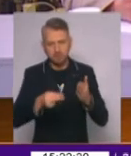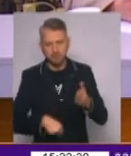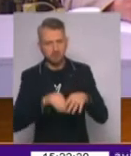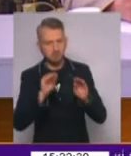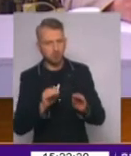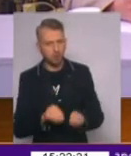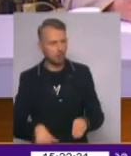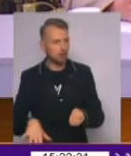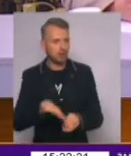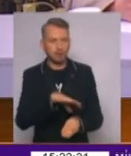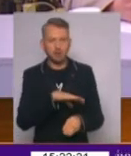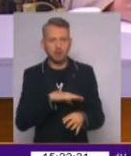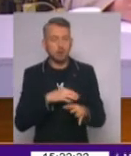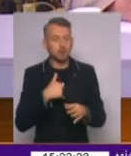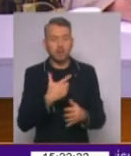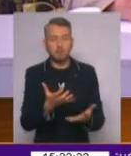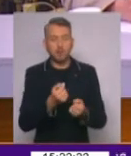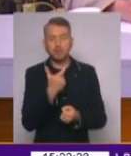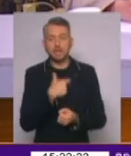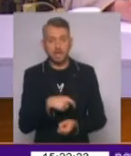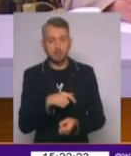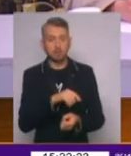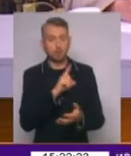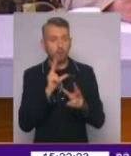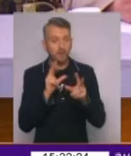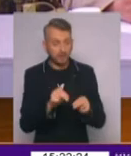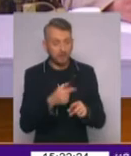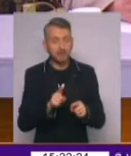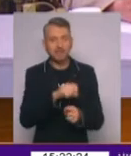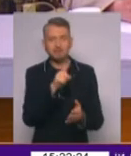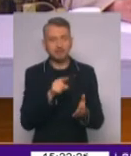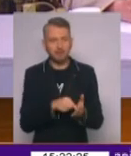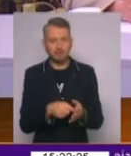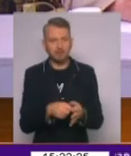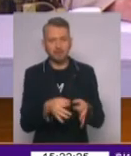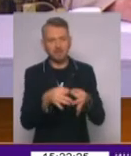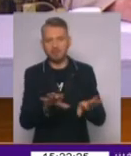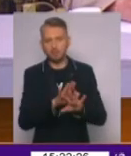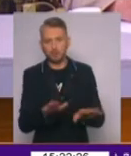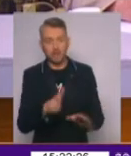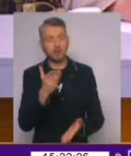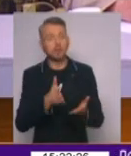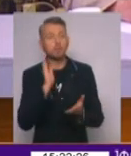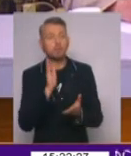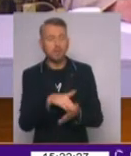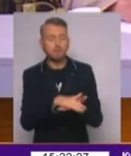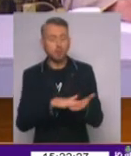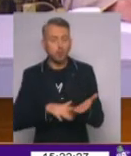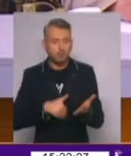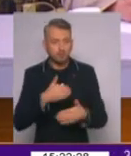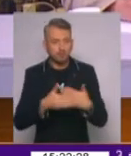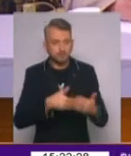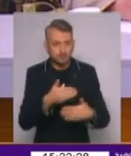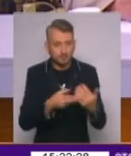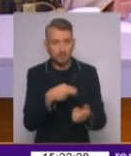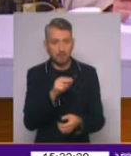протоколами. І я беру на себе як депутат зобов'язання це питання не відпускати. Якщо буде продовжуватись рух цих ДПТ, які